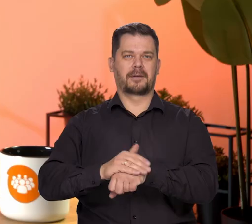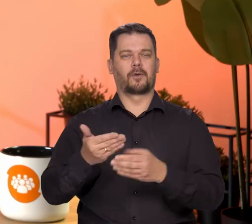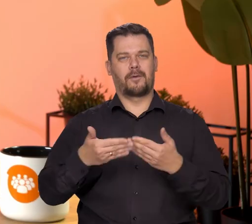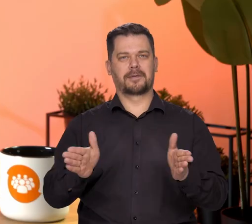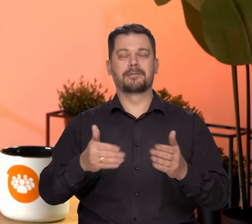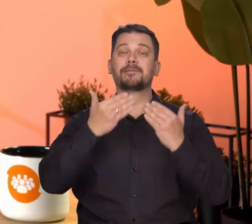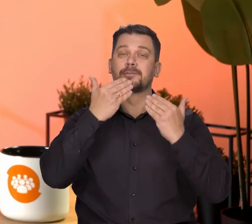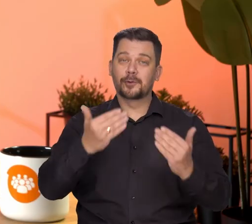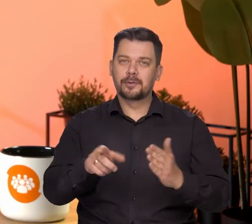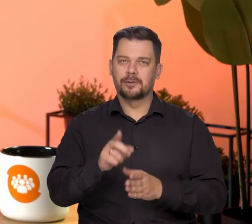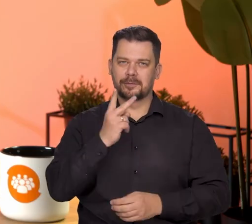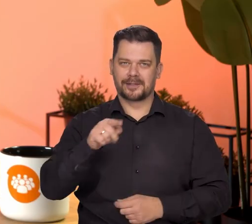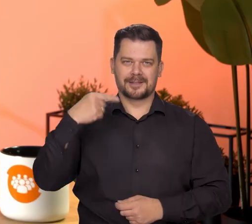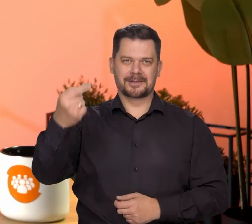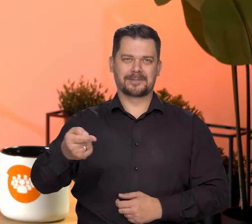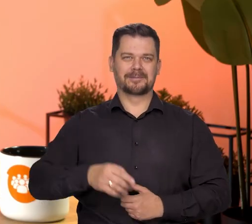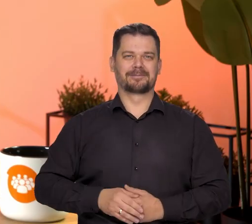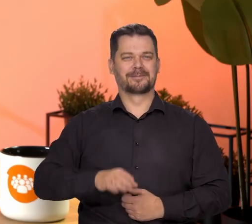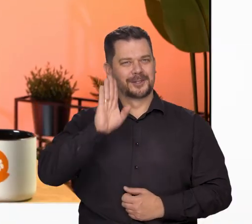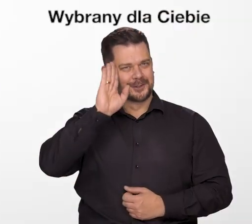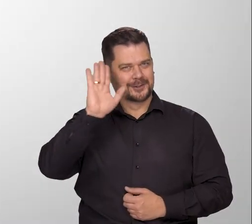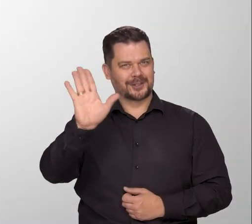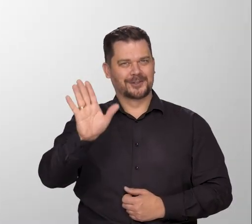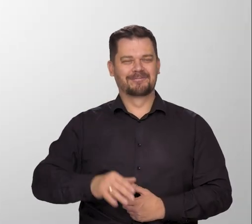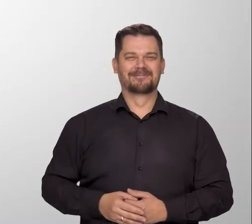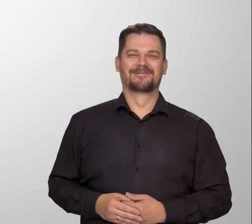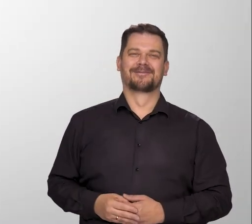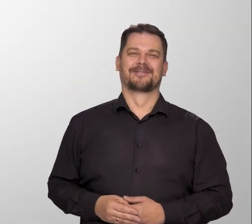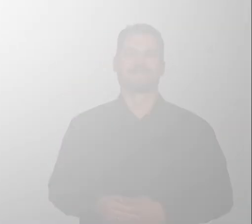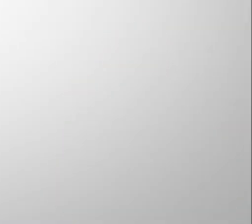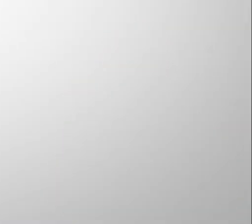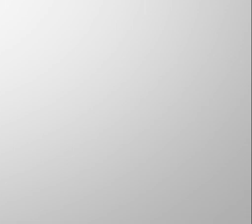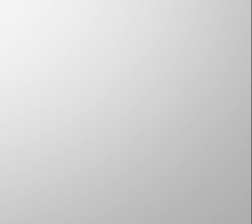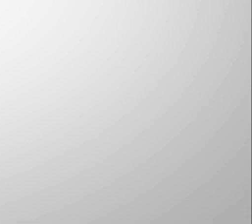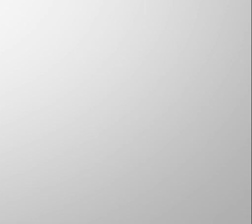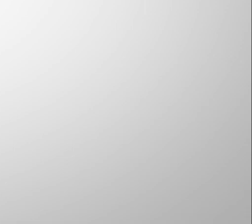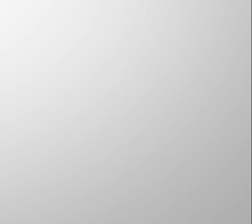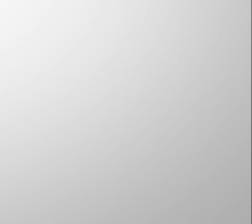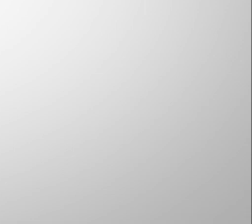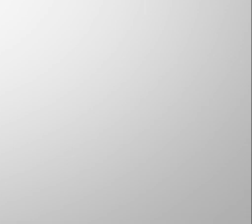uruchomimy Twoją usługę. Dziękuję i do zobaczenia w kolejnym odcinku. Cześć!